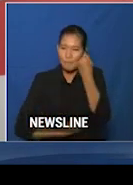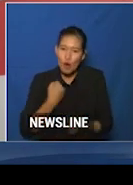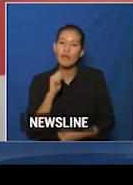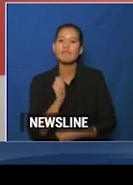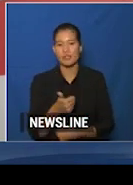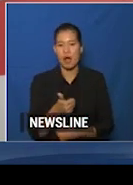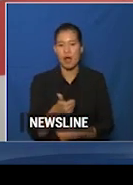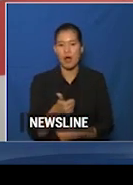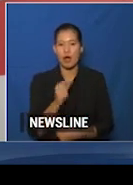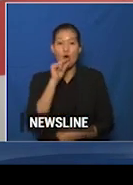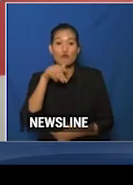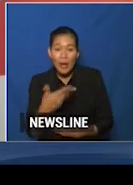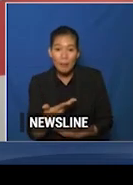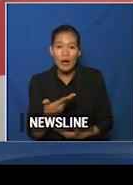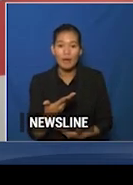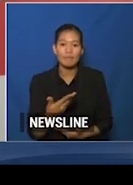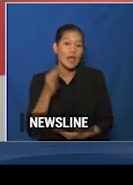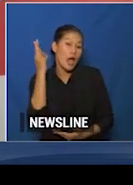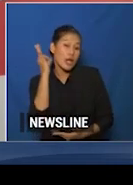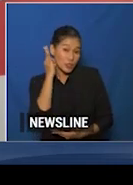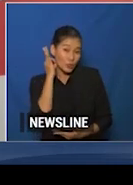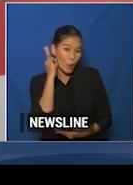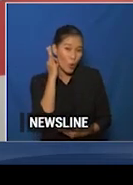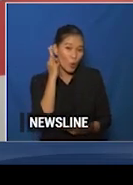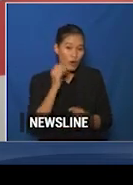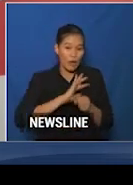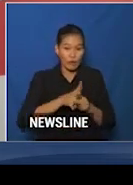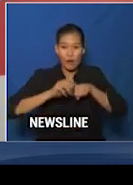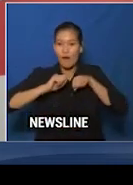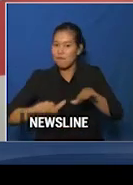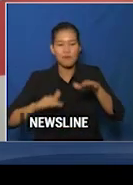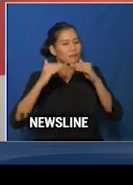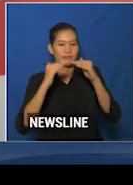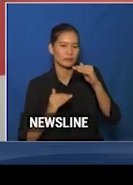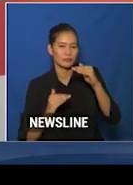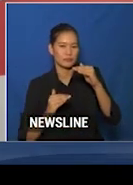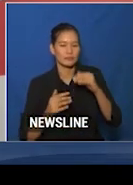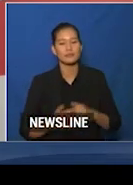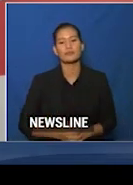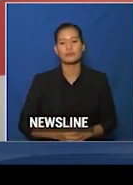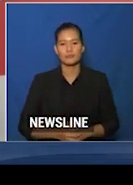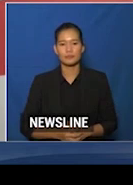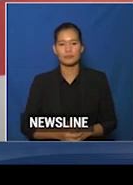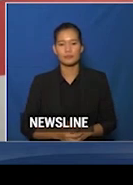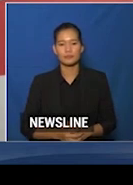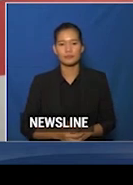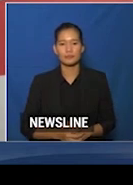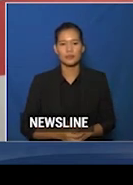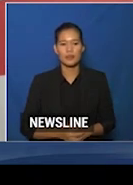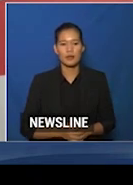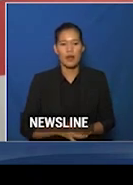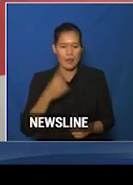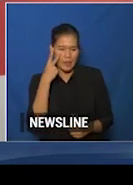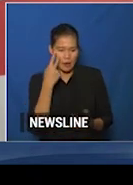untuk mengurangi kemungkinan terjadinya tularan dari orang yang sakit kepada kita jaga